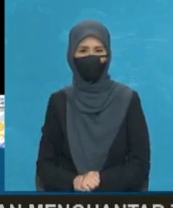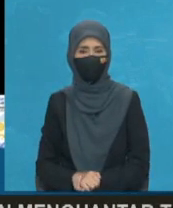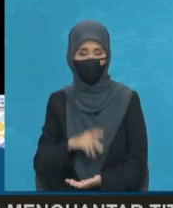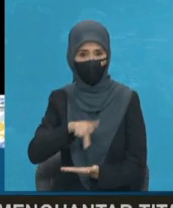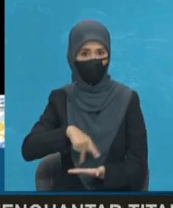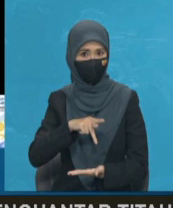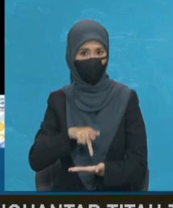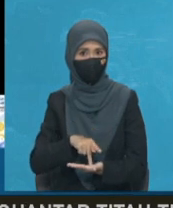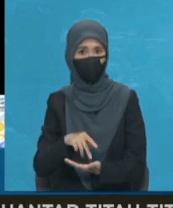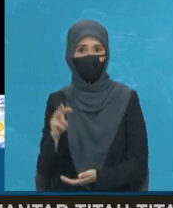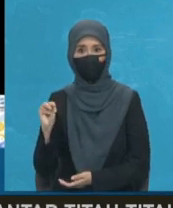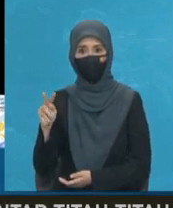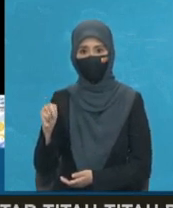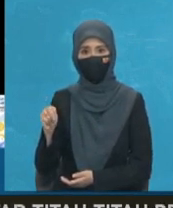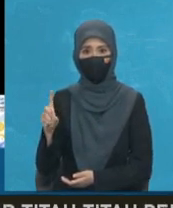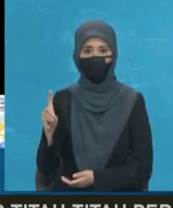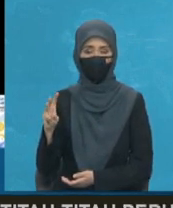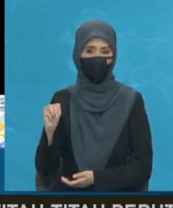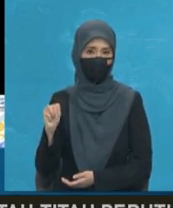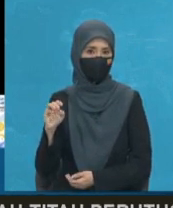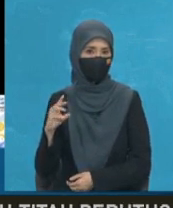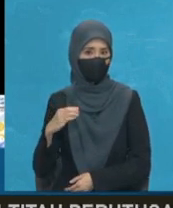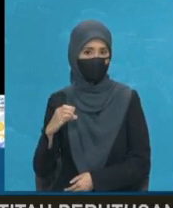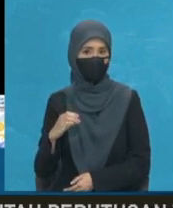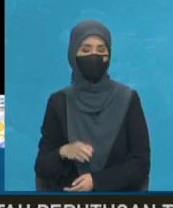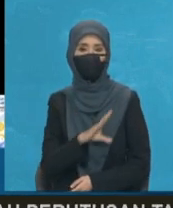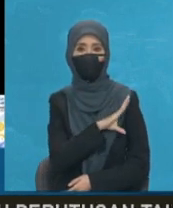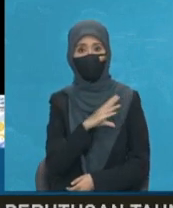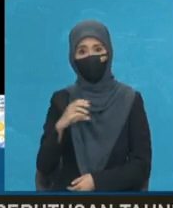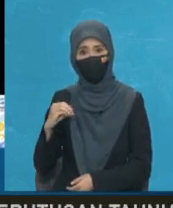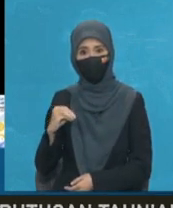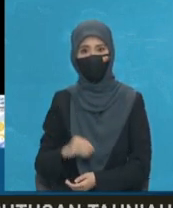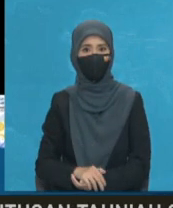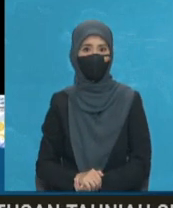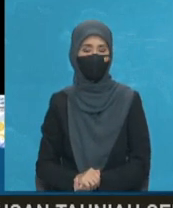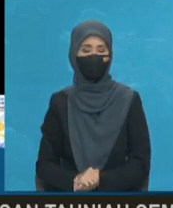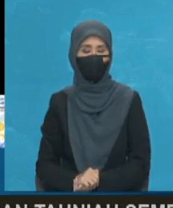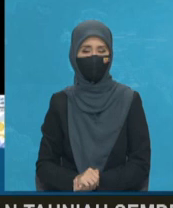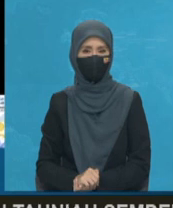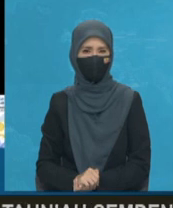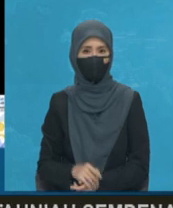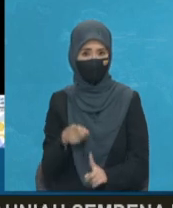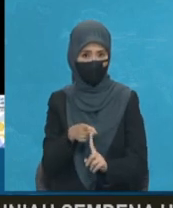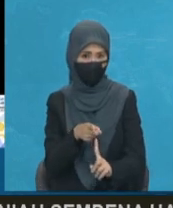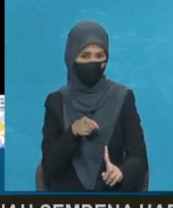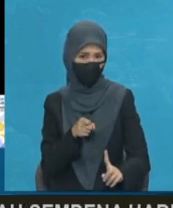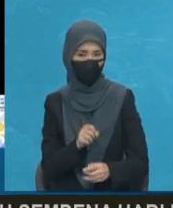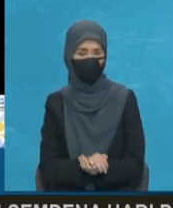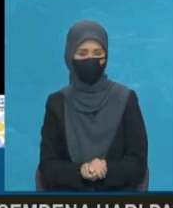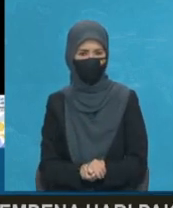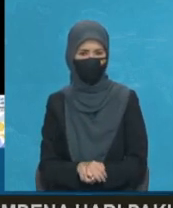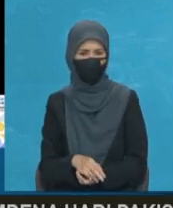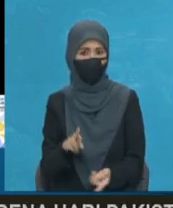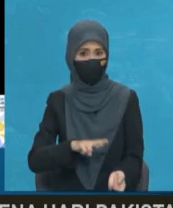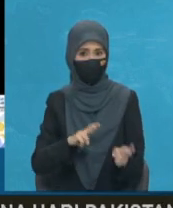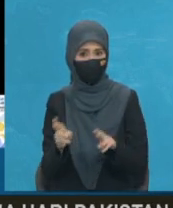kebangsaan mdmc Danau Mochammad suffi than by Muhammad Sofyan wakil dari penyelaras kesiapsiagaan bencana